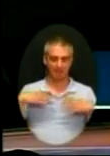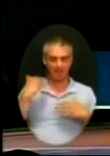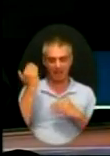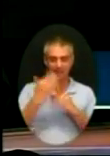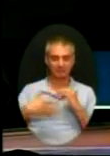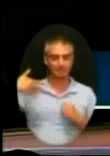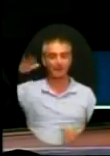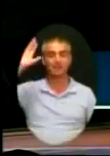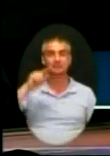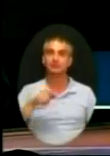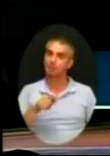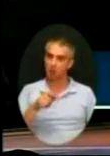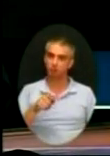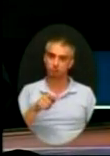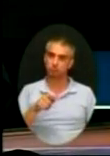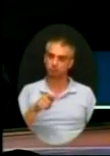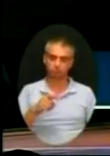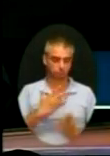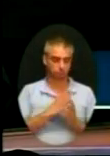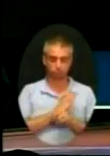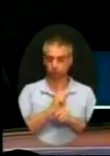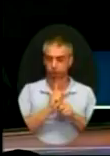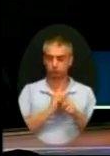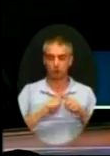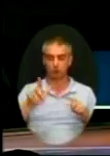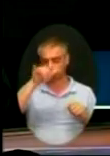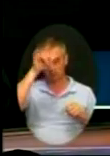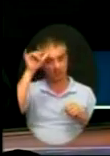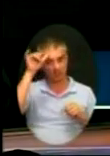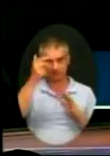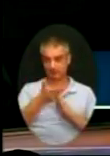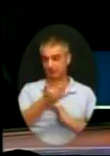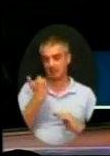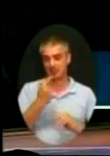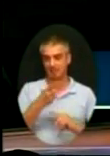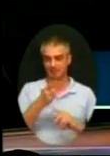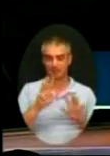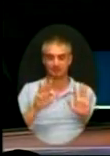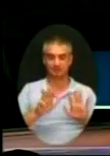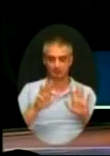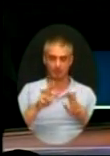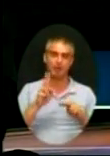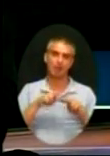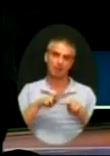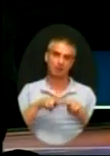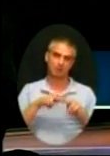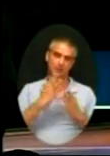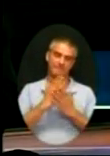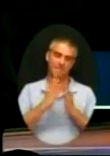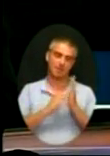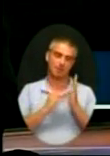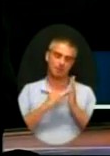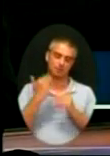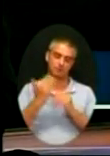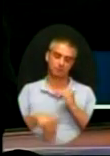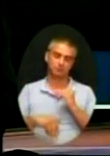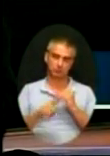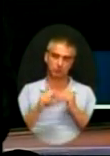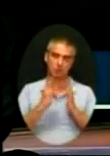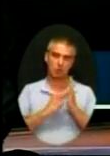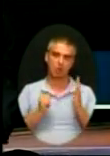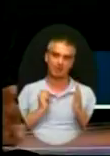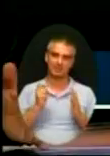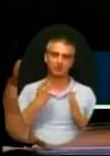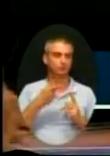ולסיים את ההצבעות בעצם במשך חודשי הקיץ, לפני ספטמבר, שאז בעצם פג התוקף של חוק